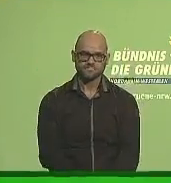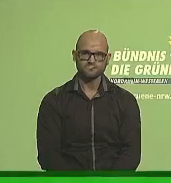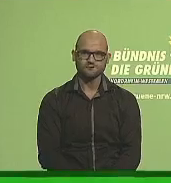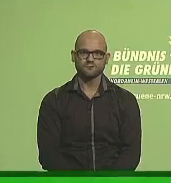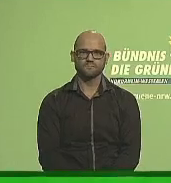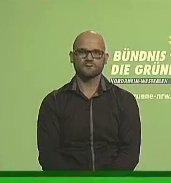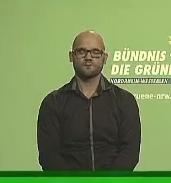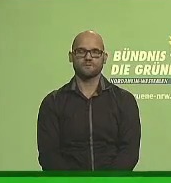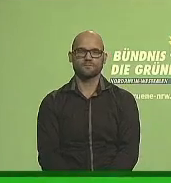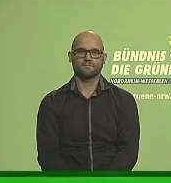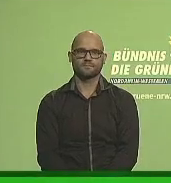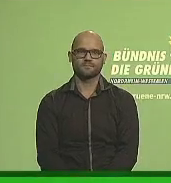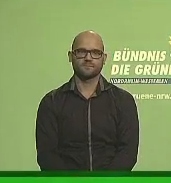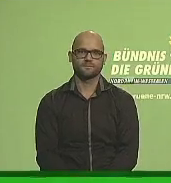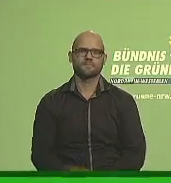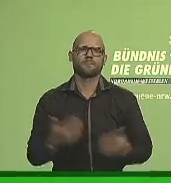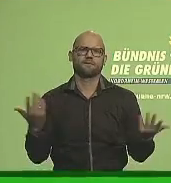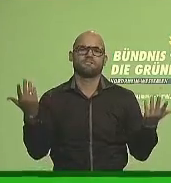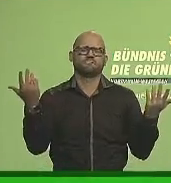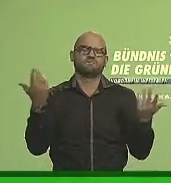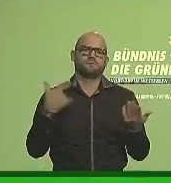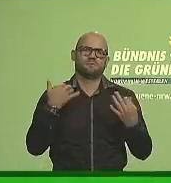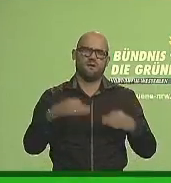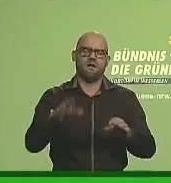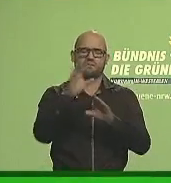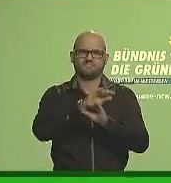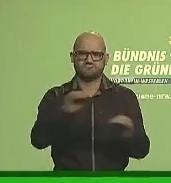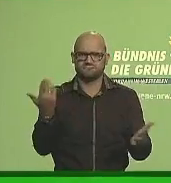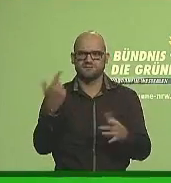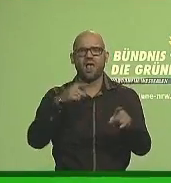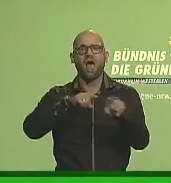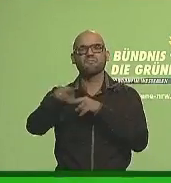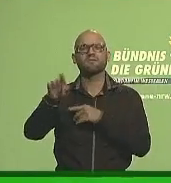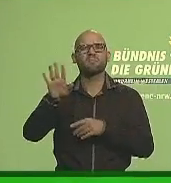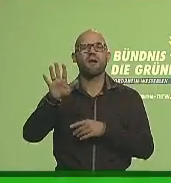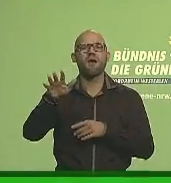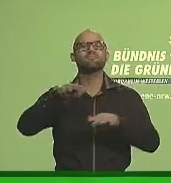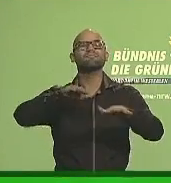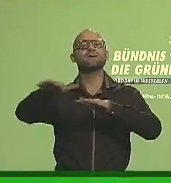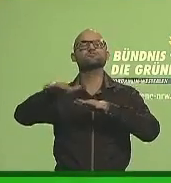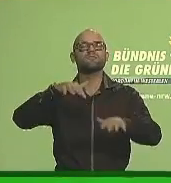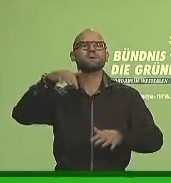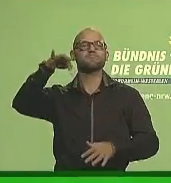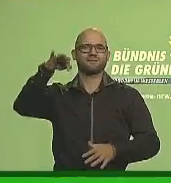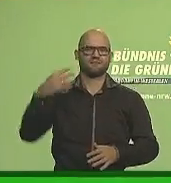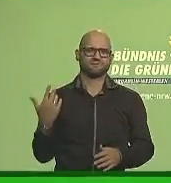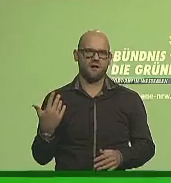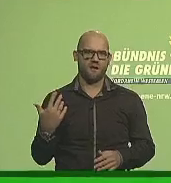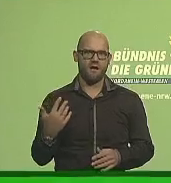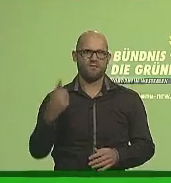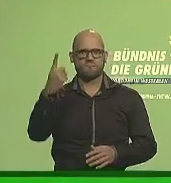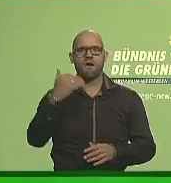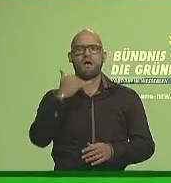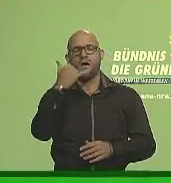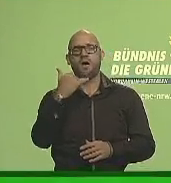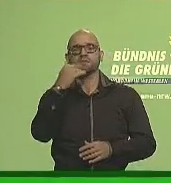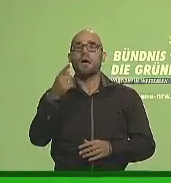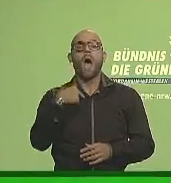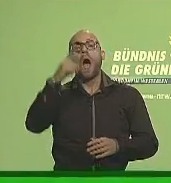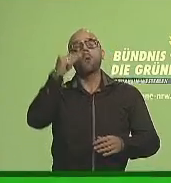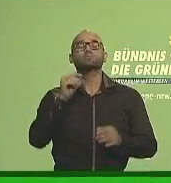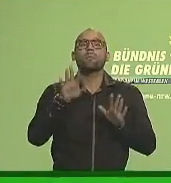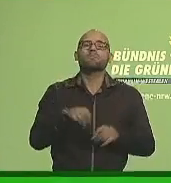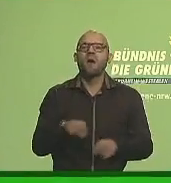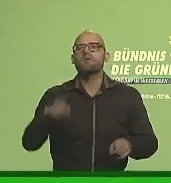Und es ist schon verrückt, dass ein Wirtschaftsminister von der FDP, der immer angeblich gegen alle möglichen Ausnahmen ist, derjenige